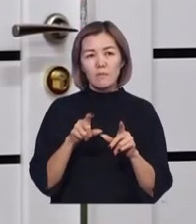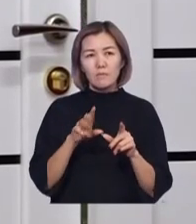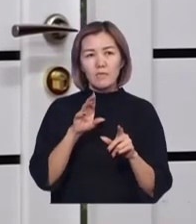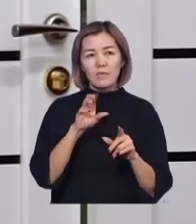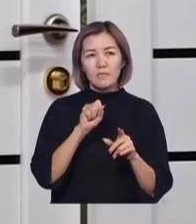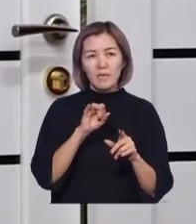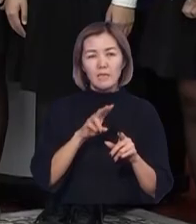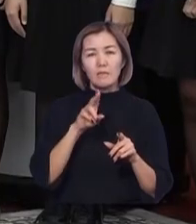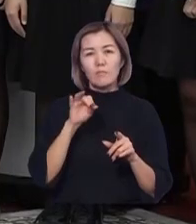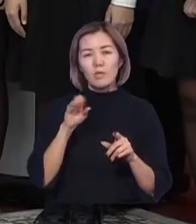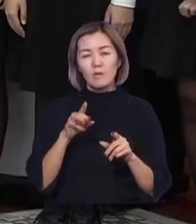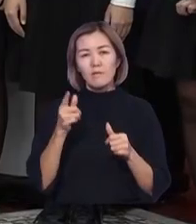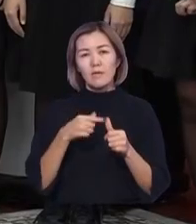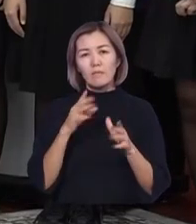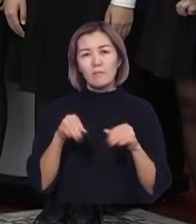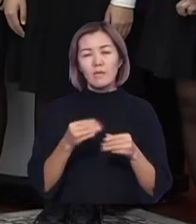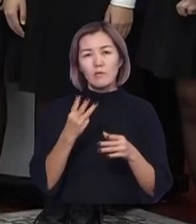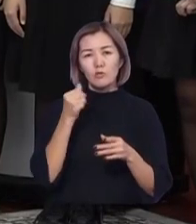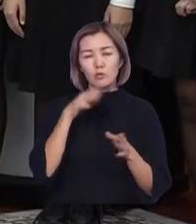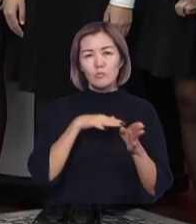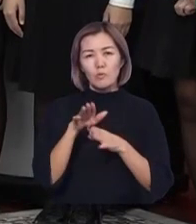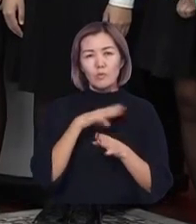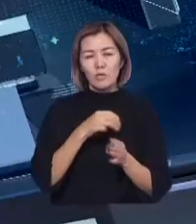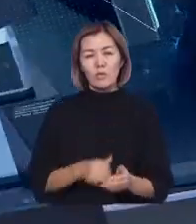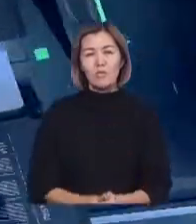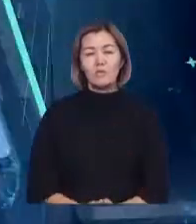Сайын Мұратбековтің аты берілгеніне биыл 3 жыл болды.